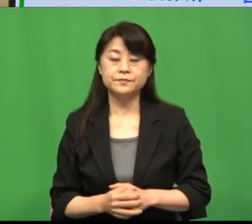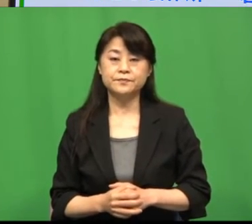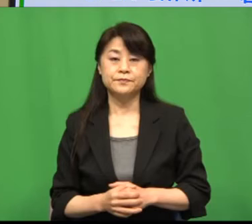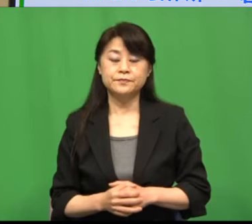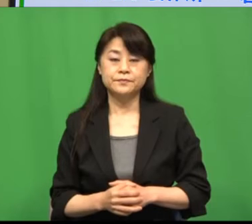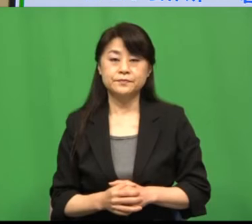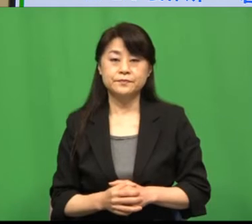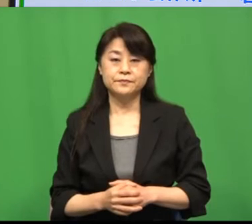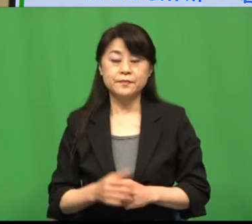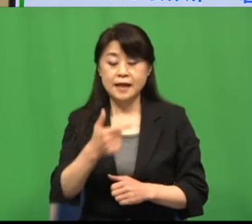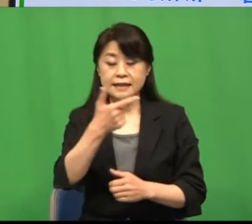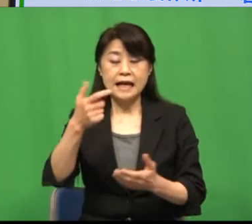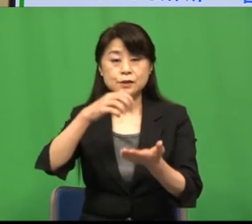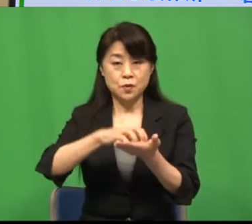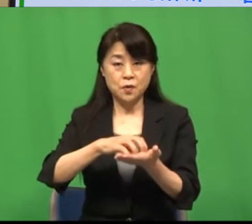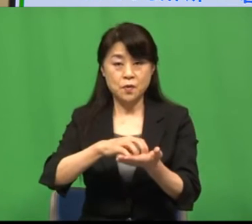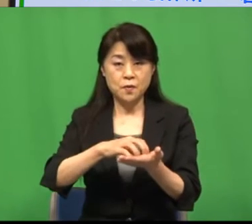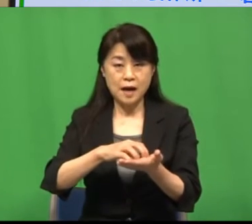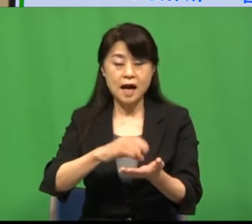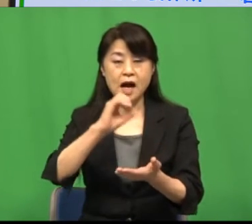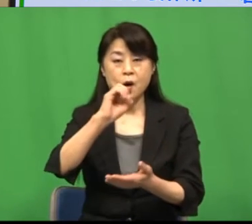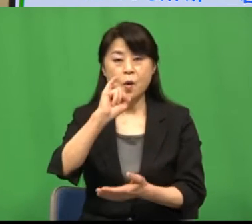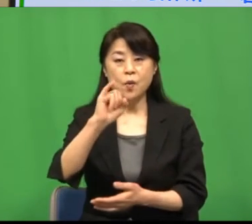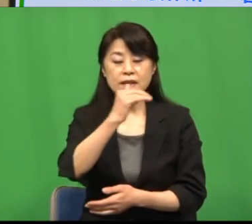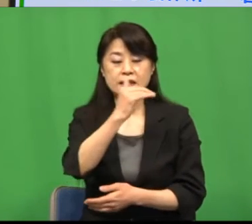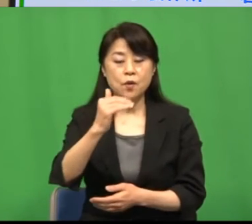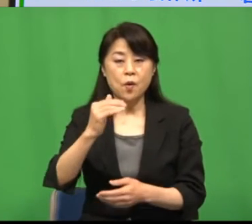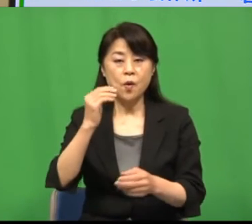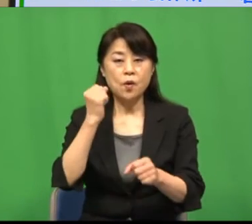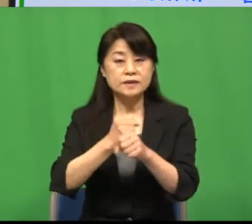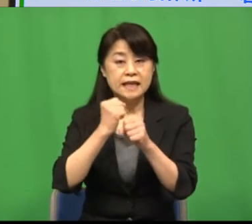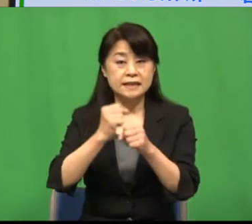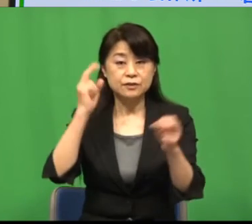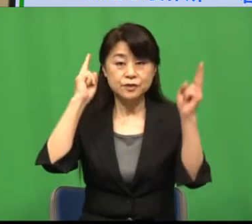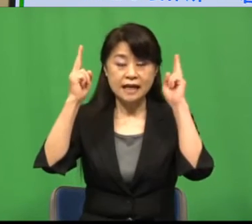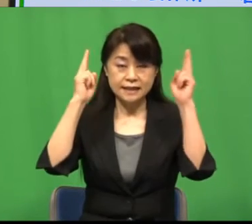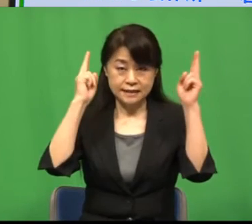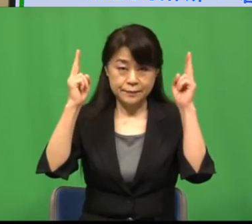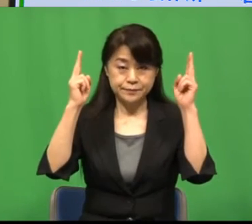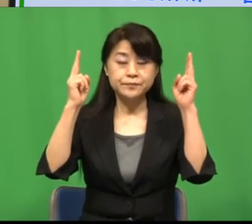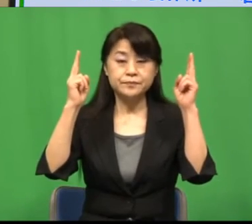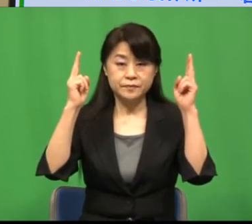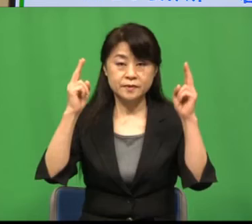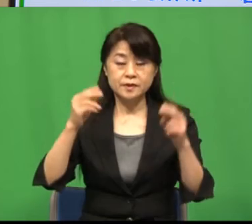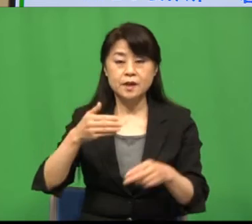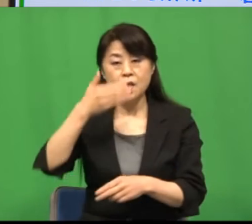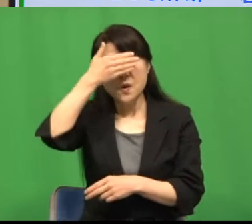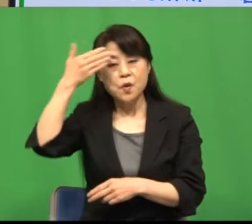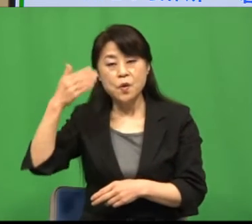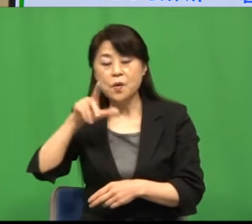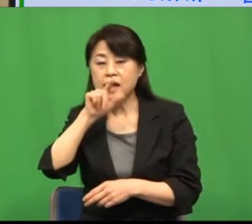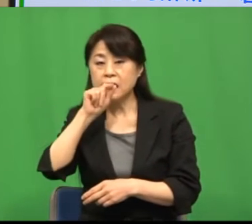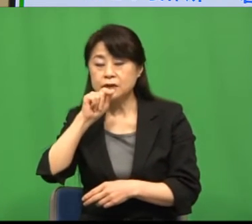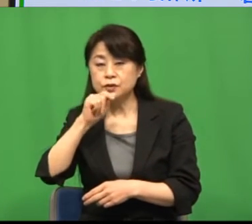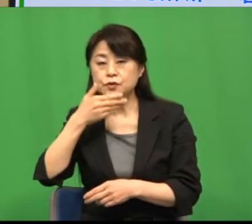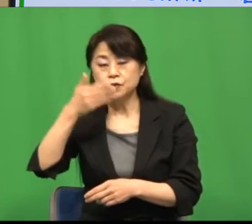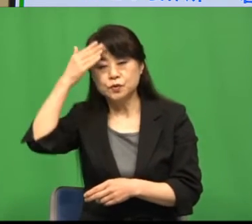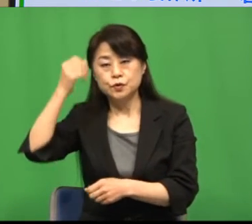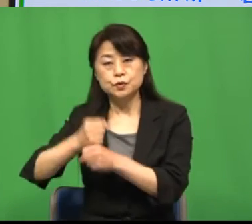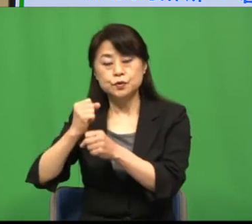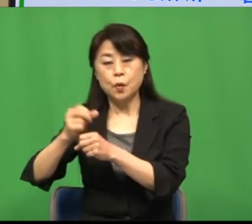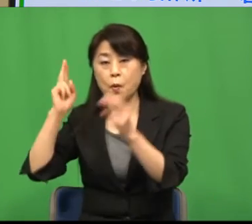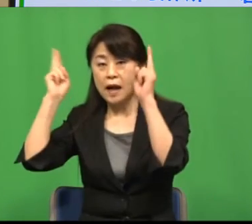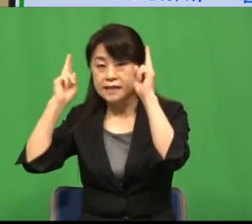まず大賞は株式会社おいご製作所さんと若鶴酒造株式会社さんが共同で